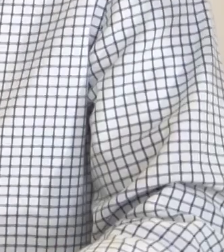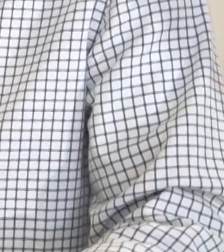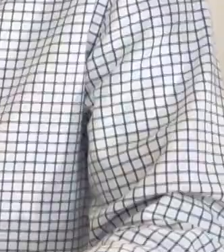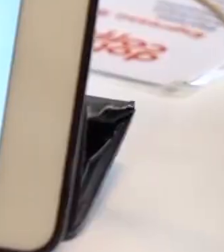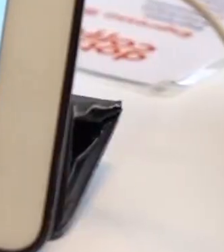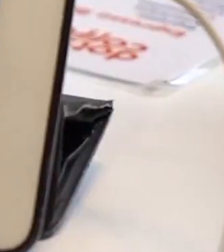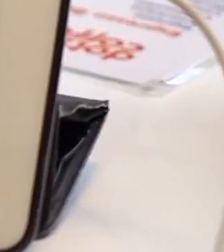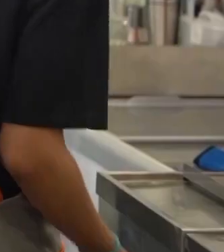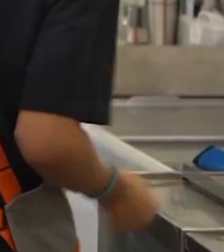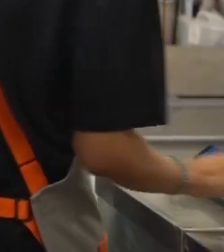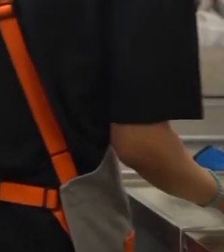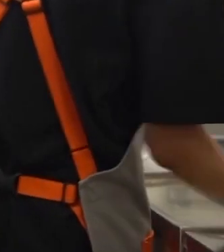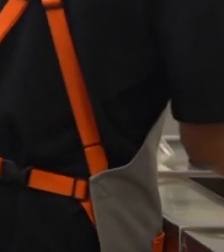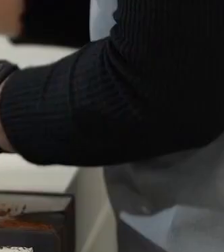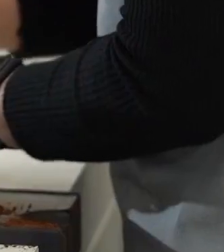ภายในร้านกาแฟ